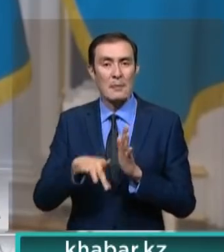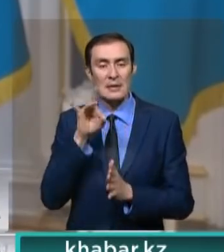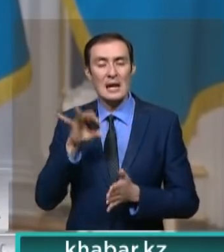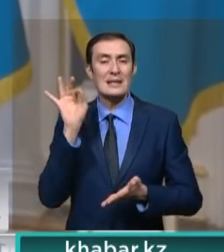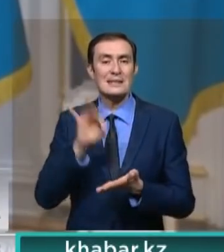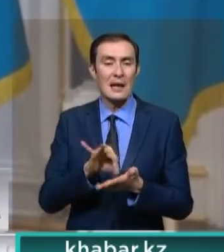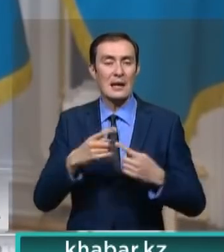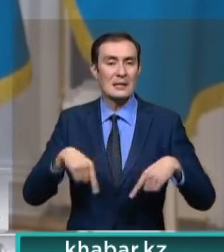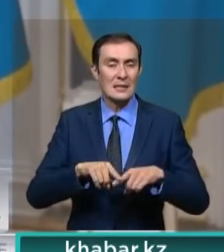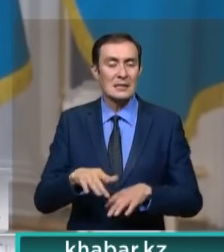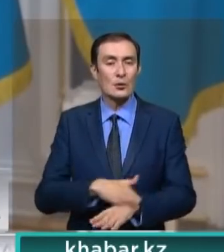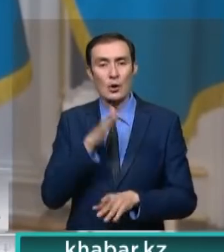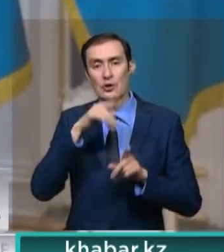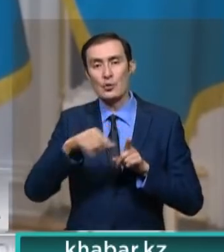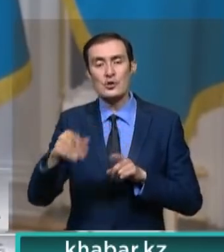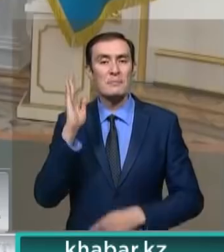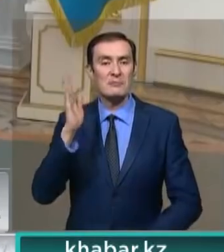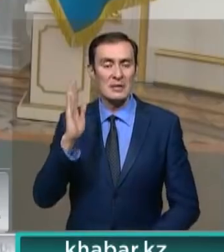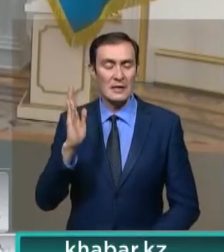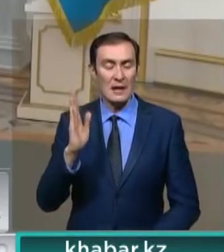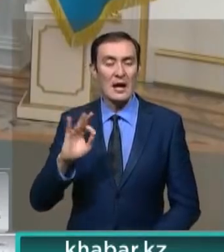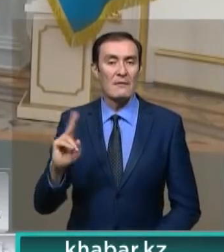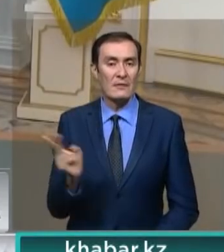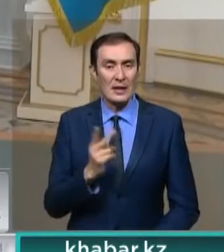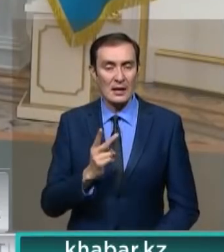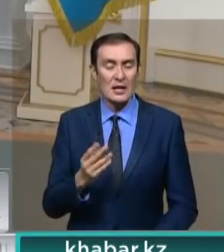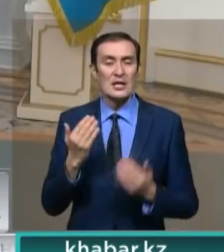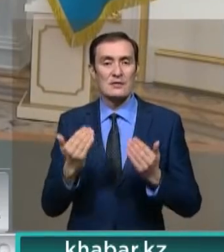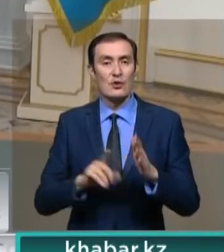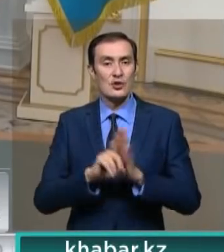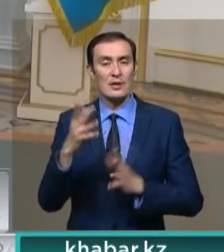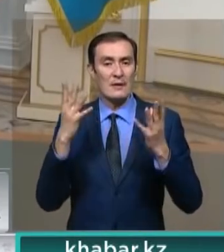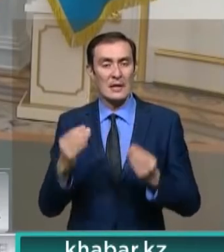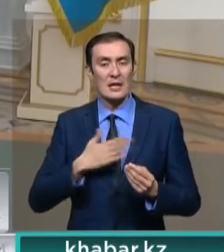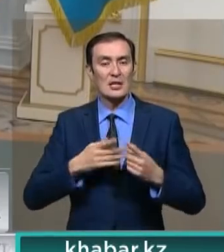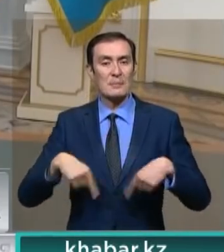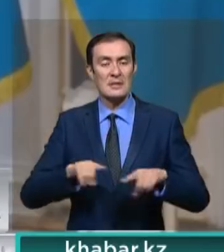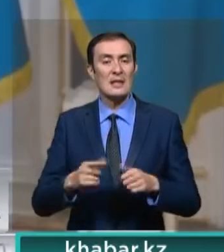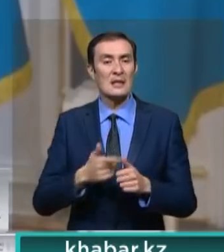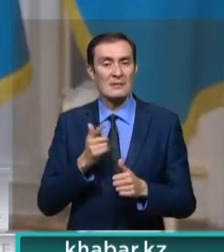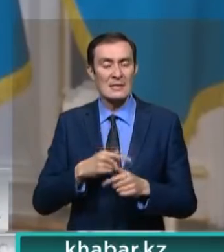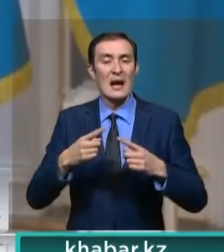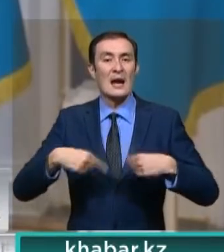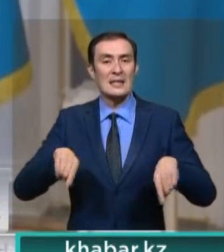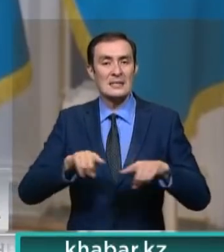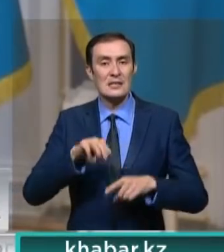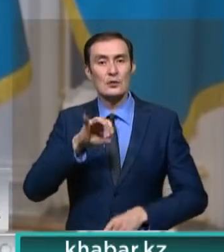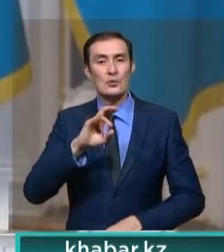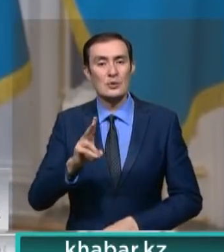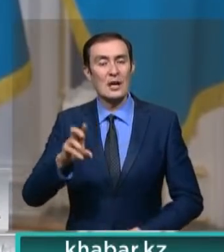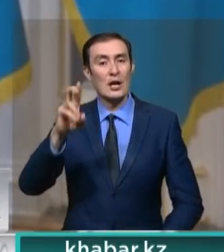цели организации на долгосрочную перспективу. Во-вторых, с сегодняшнего дня наше объединение называется «Организация